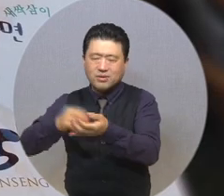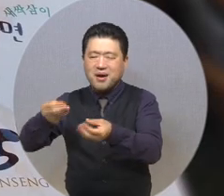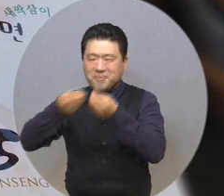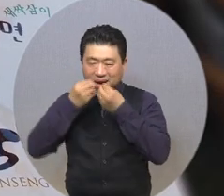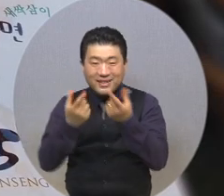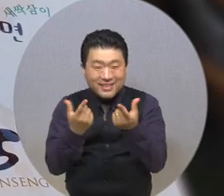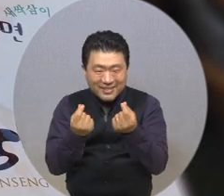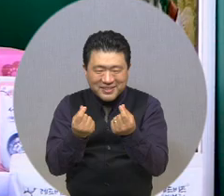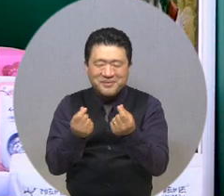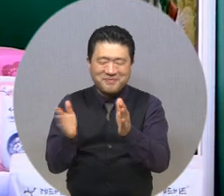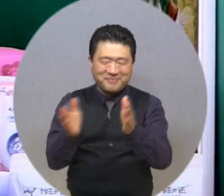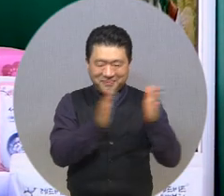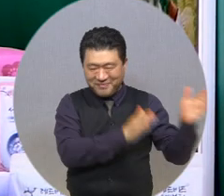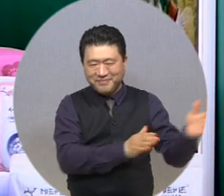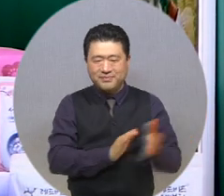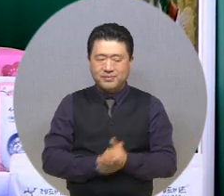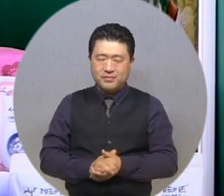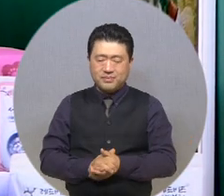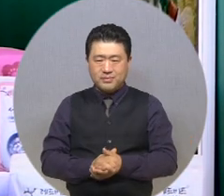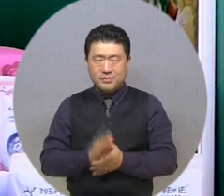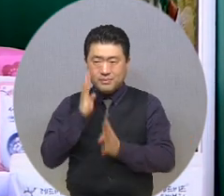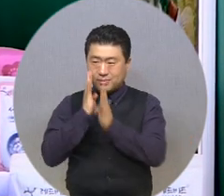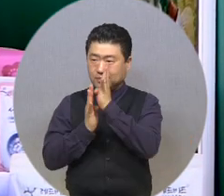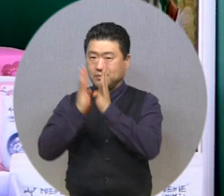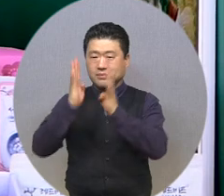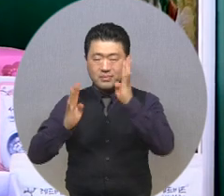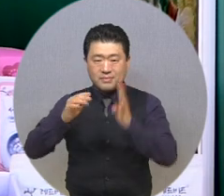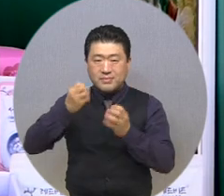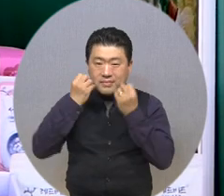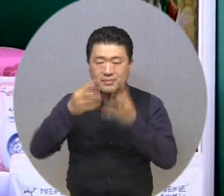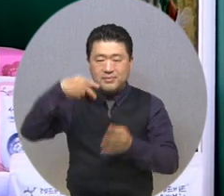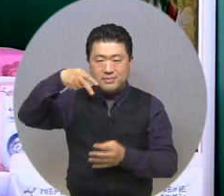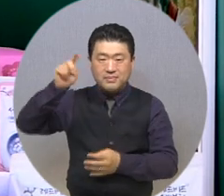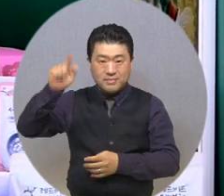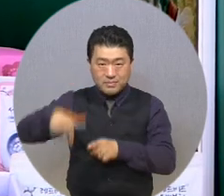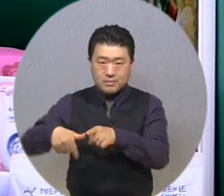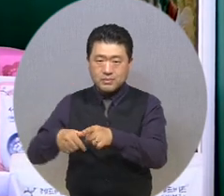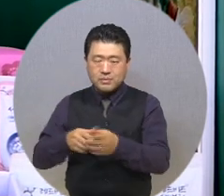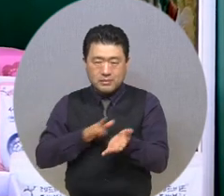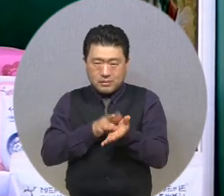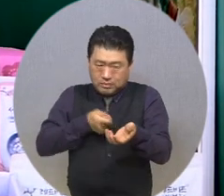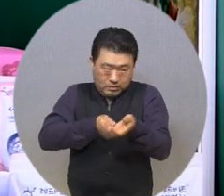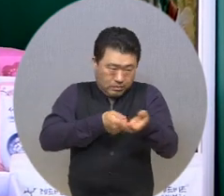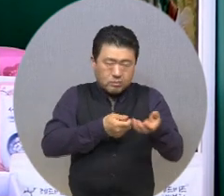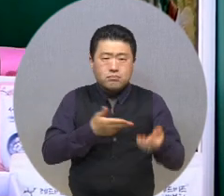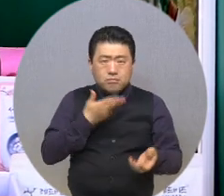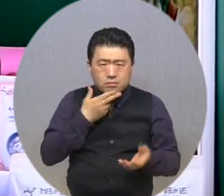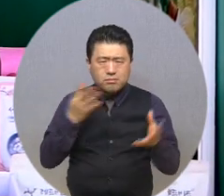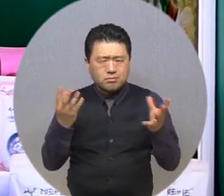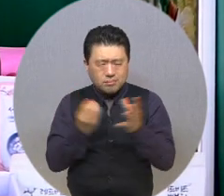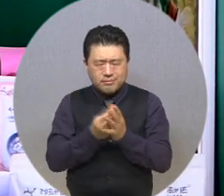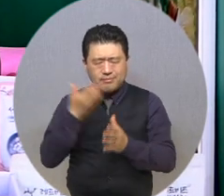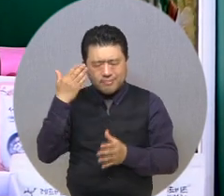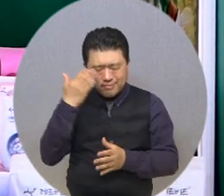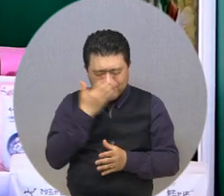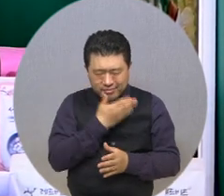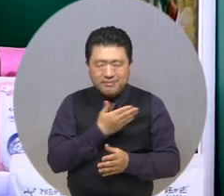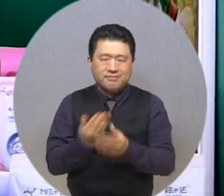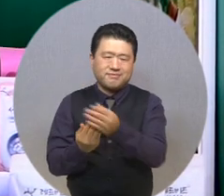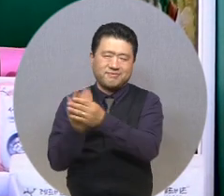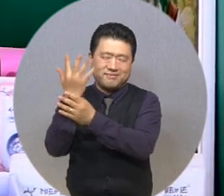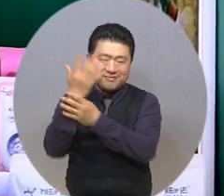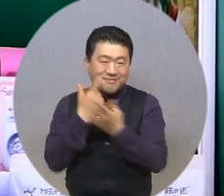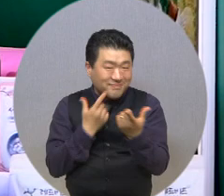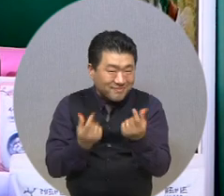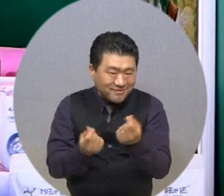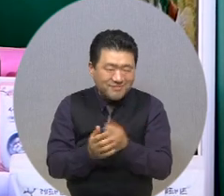네, 짚어보도록 할게요. 근데 이 새싹쌈도 농약이 없는 진짜 무농약으로 친환경으로 재배하는 것들이라고요?